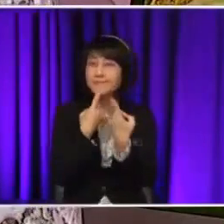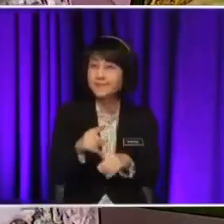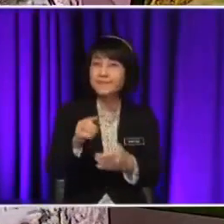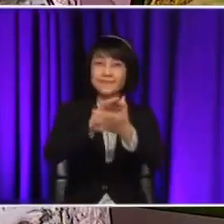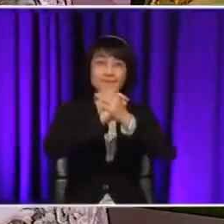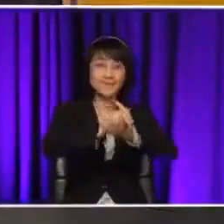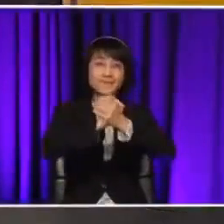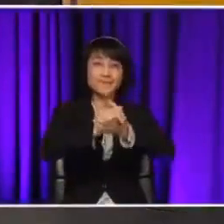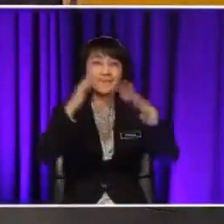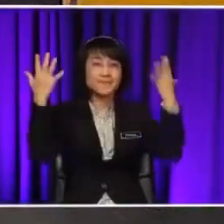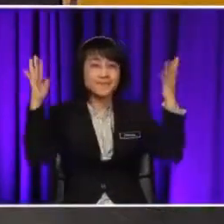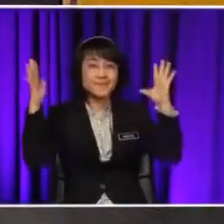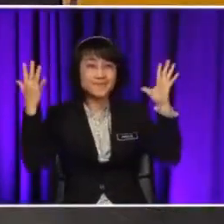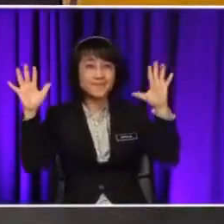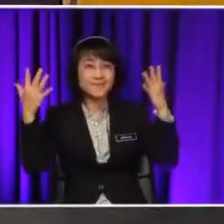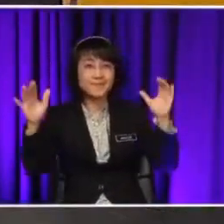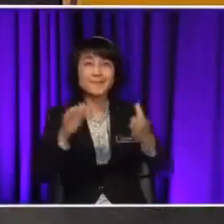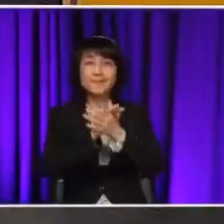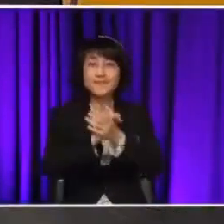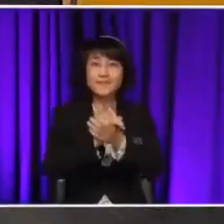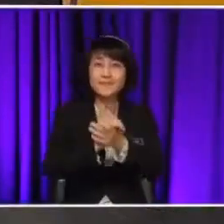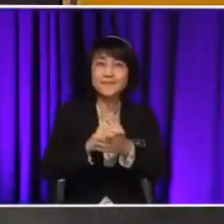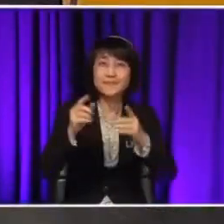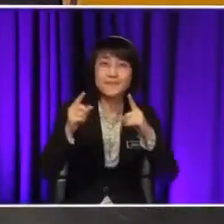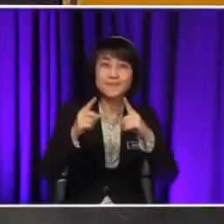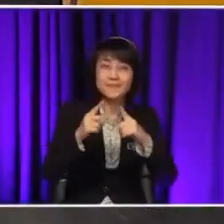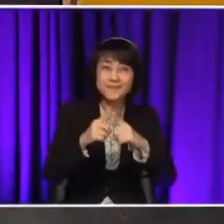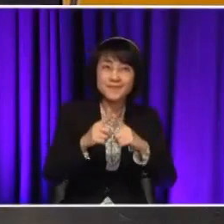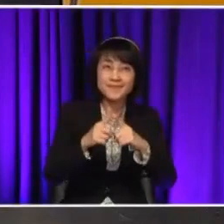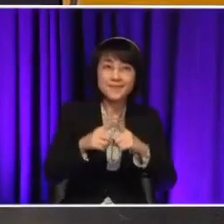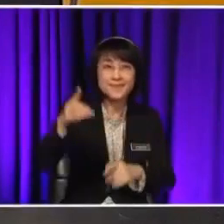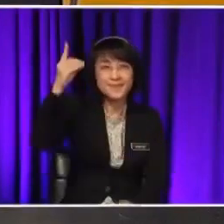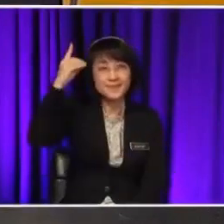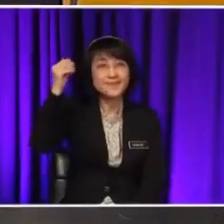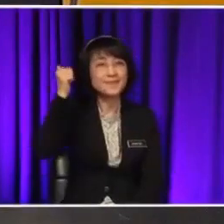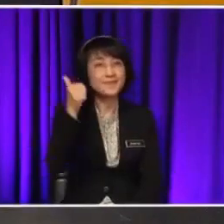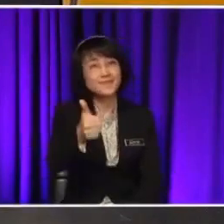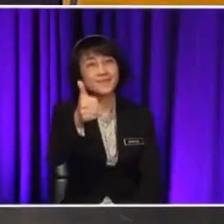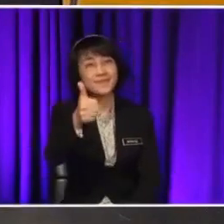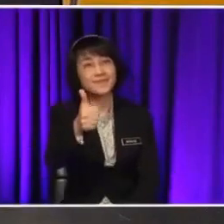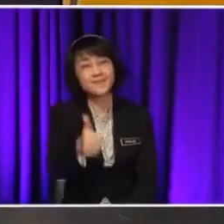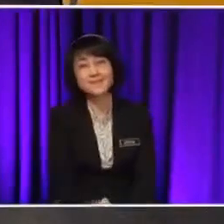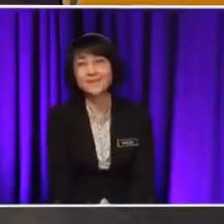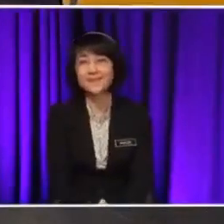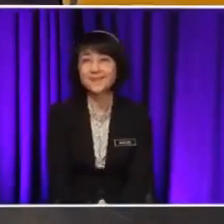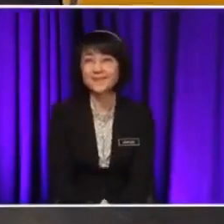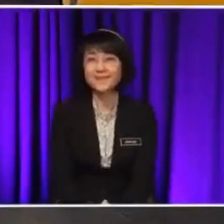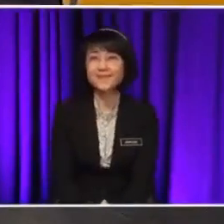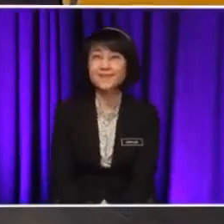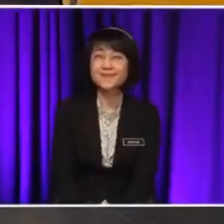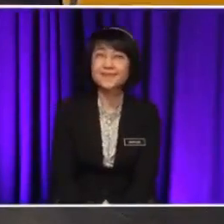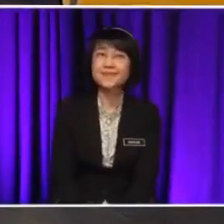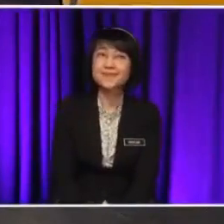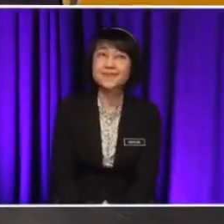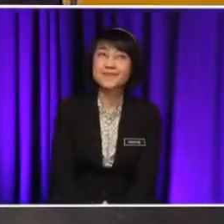Tahniah. Tahniah kepada adik-adik Abang Fizi yang sentiasa fokus menyaksikan sukses SPM 2022. Kita